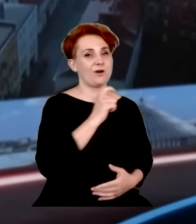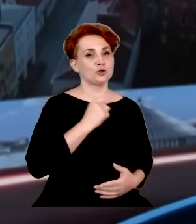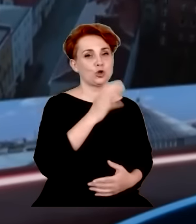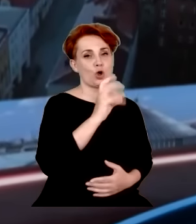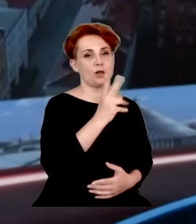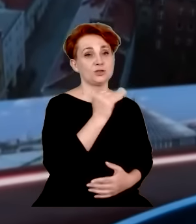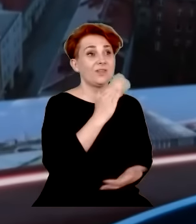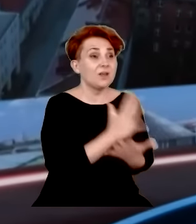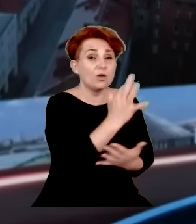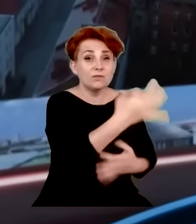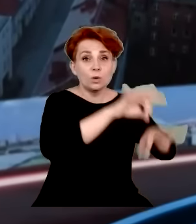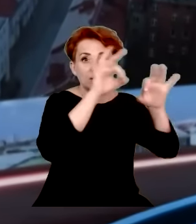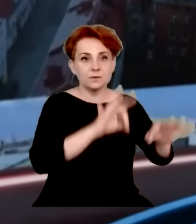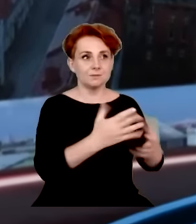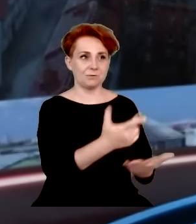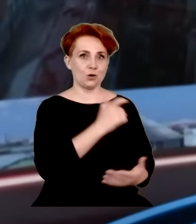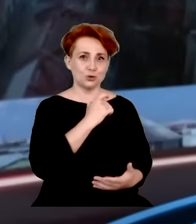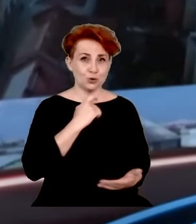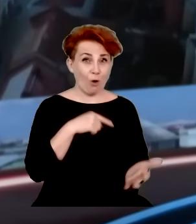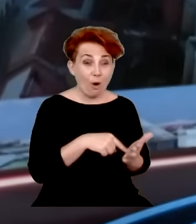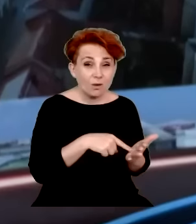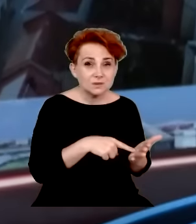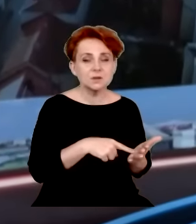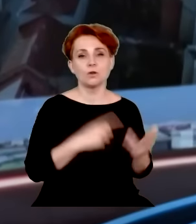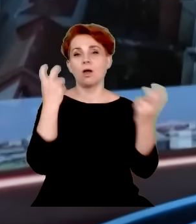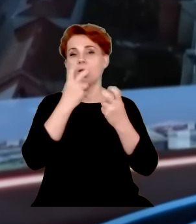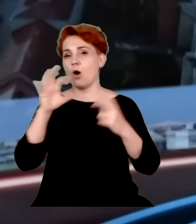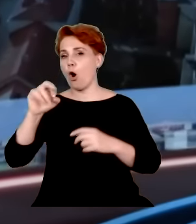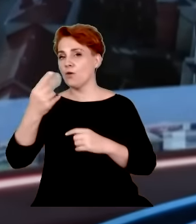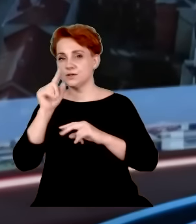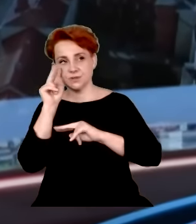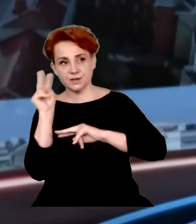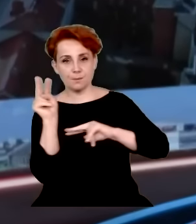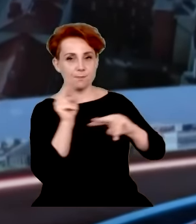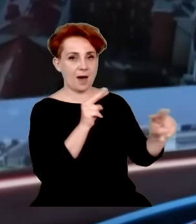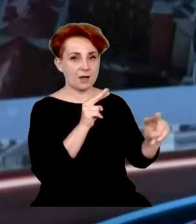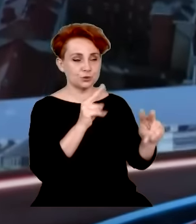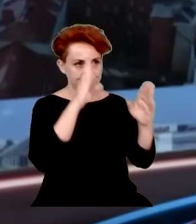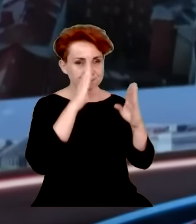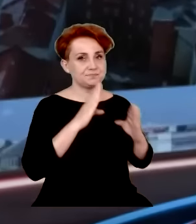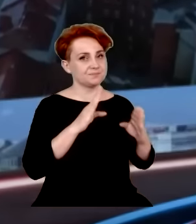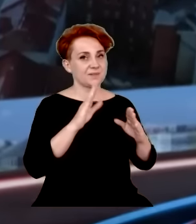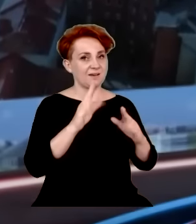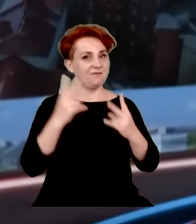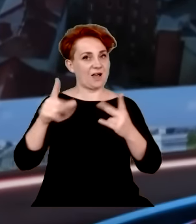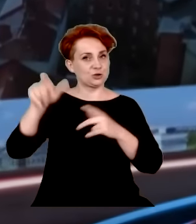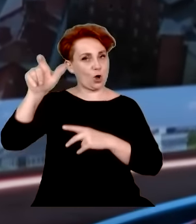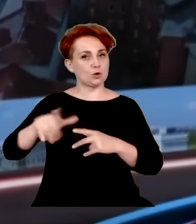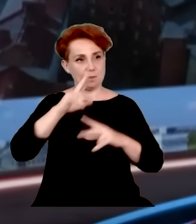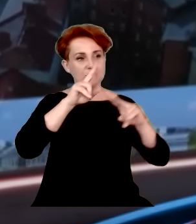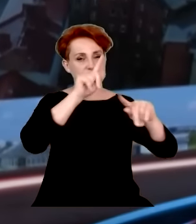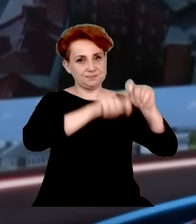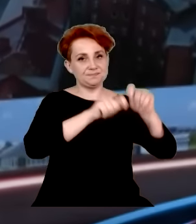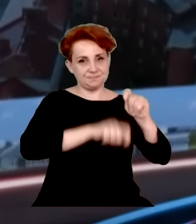winą zdaje się być to, że jest księdzem, zainteresowała się Organizacja Narodów Zjednoczonych. Zajmie się nią wysoki komisarz do spraw praw człowieka.